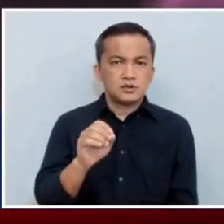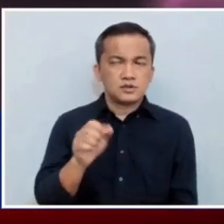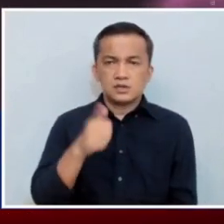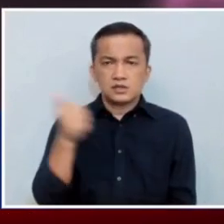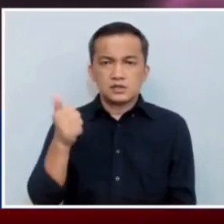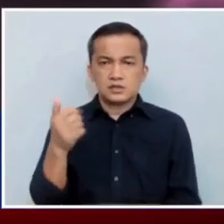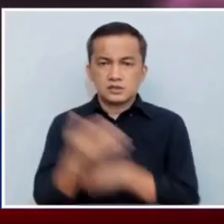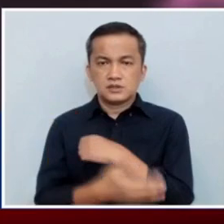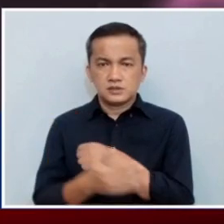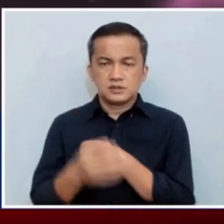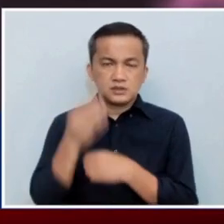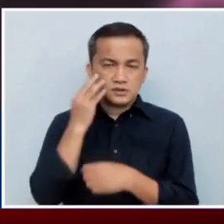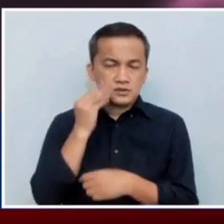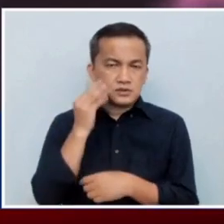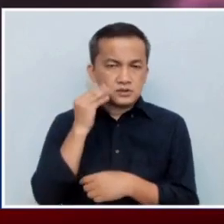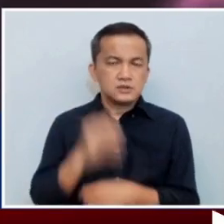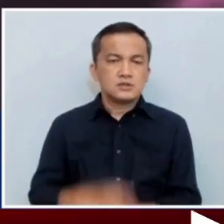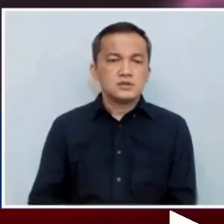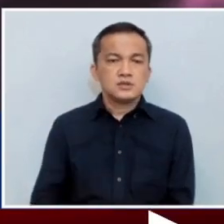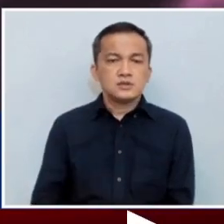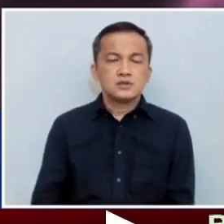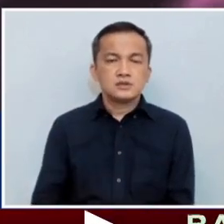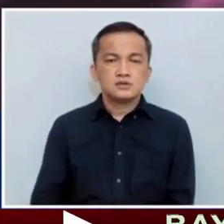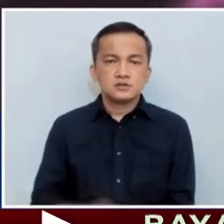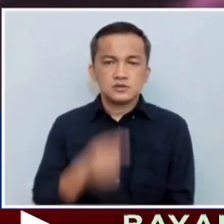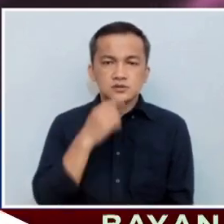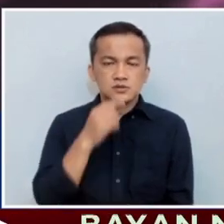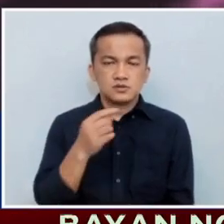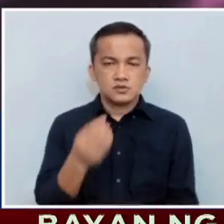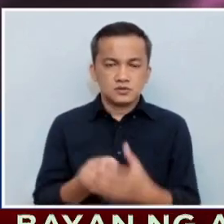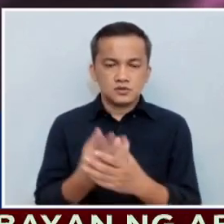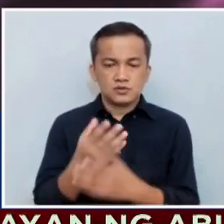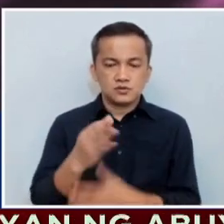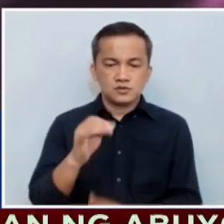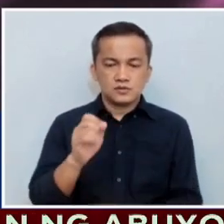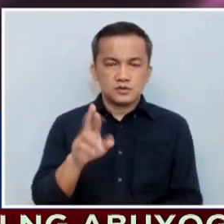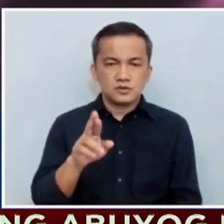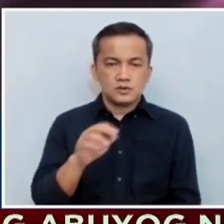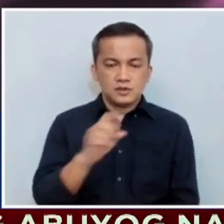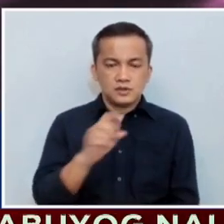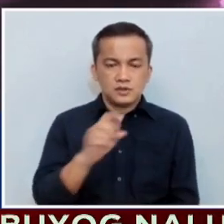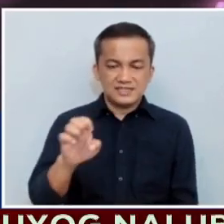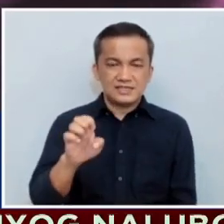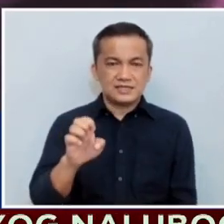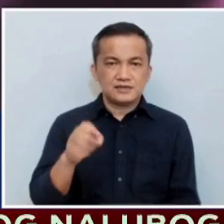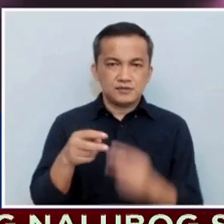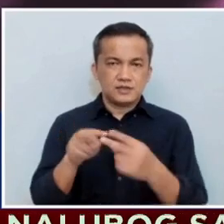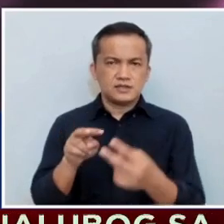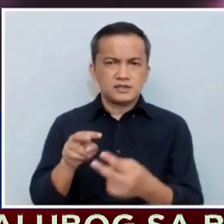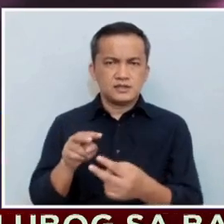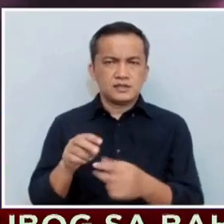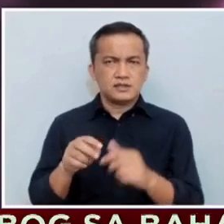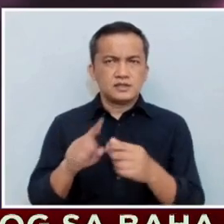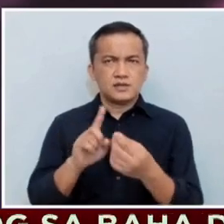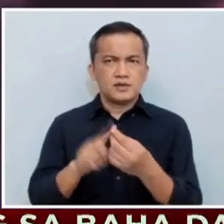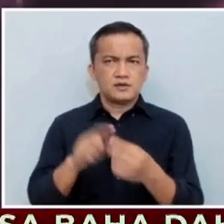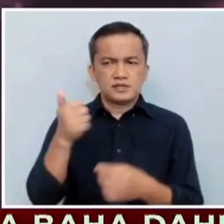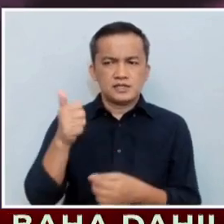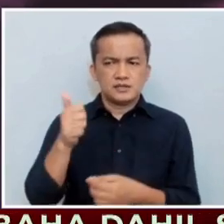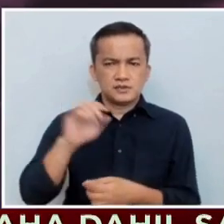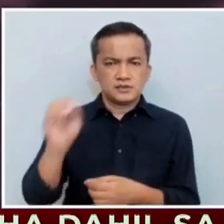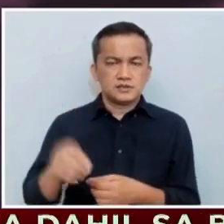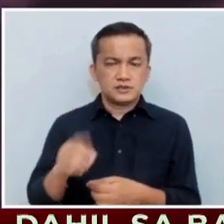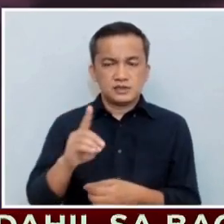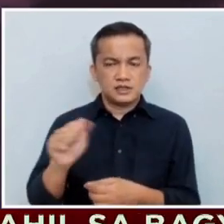bansang nakaka-experience nito, nasabi nila yung growth factor nitong XE is about 10%, no, compared to the BA.2 which